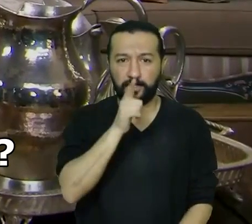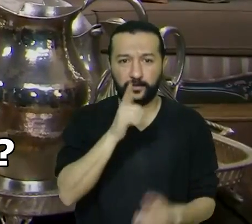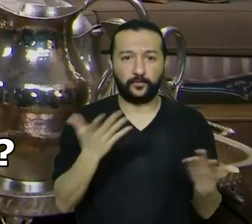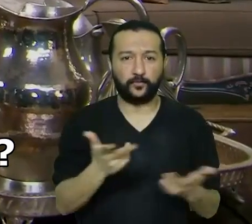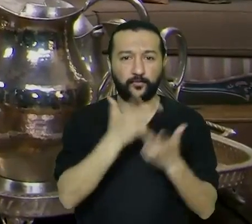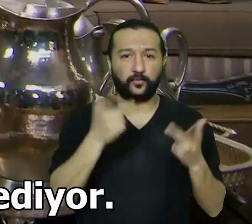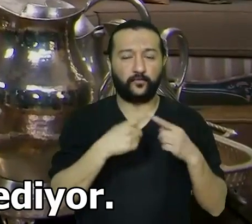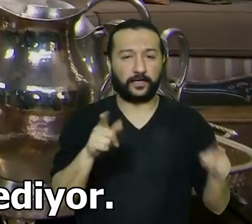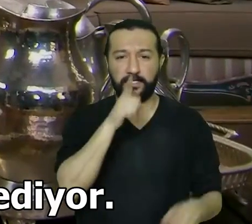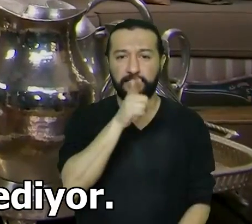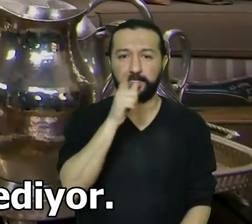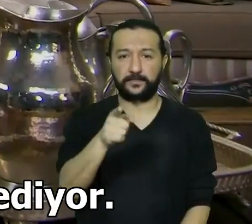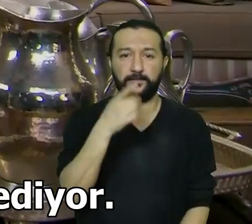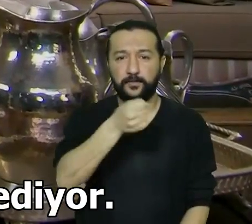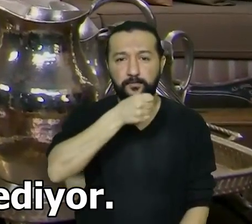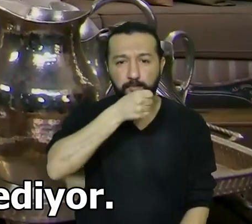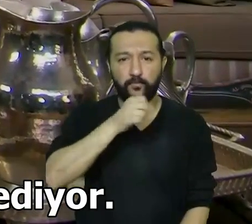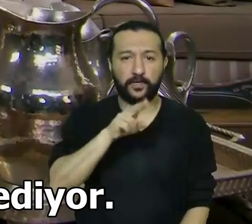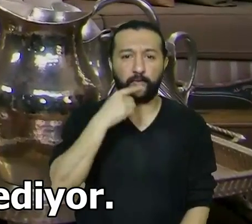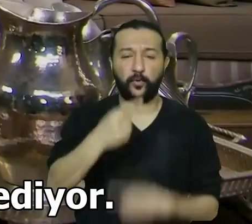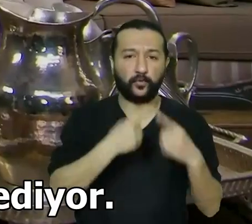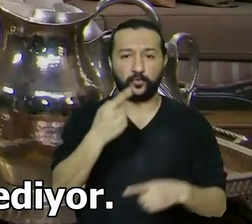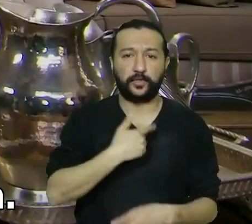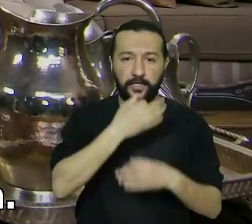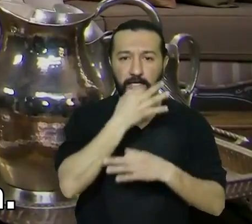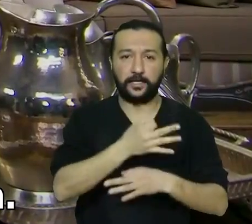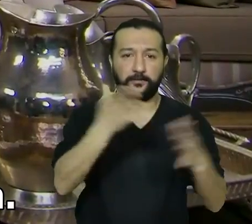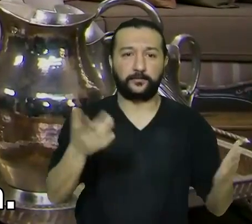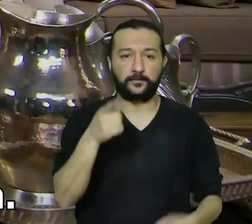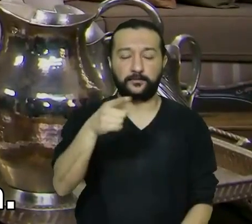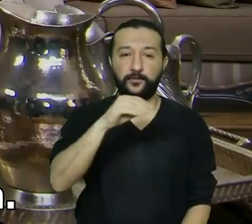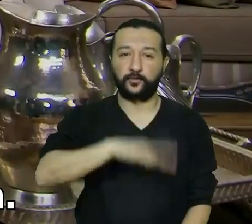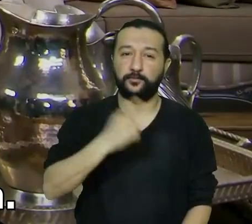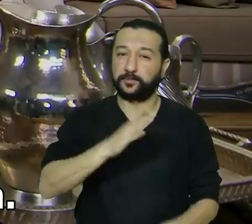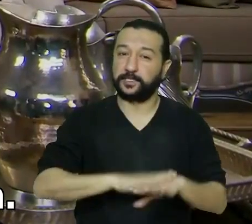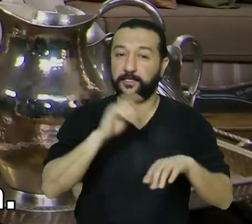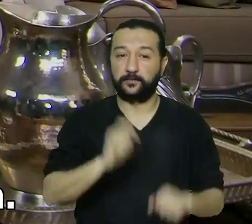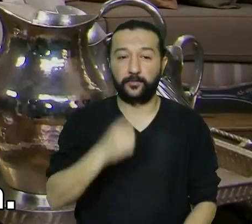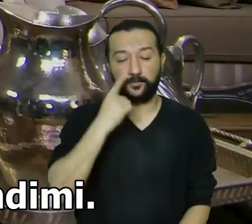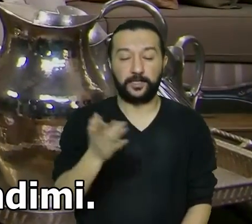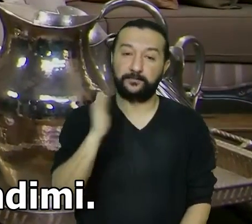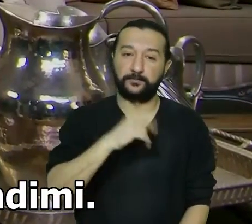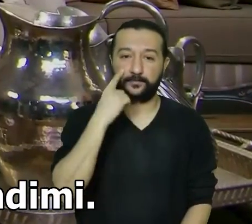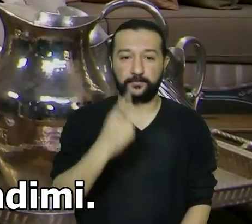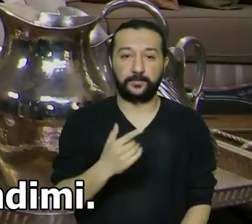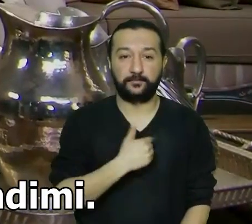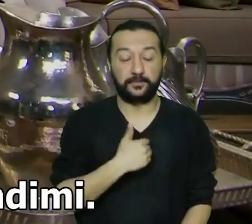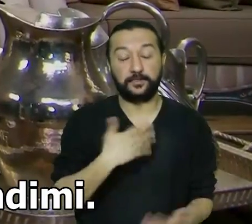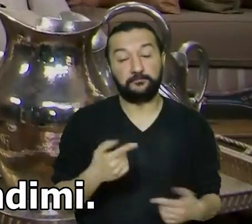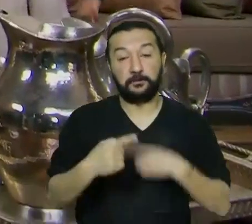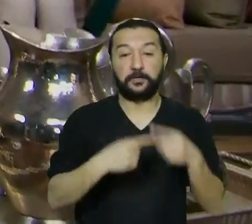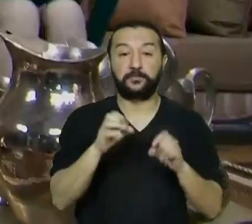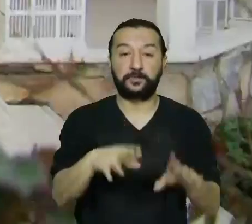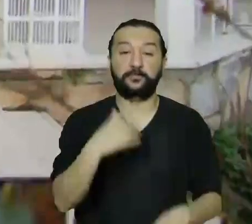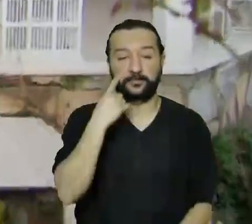çok güçlü, garip bir ses. Sanki mikrofondan bize anons ediyor. Bu uşak gene bir haltlar karıştırıyor. Gelin bakalım. Ben akışına bıraktım